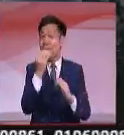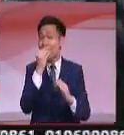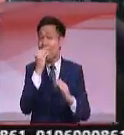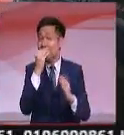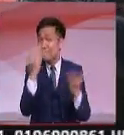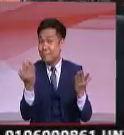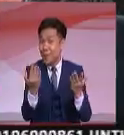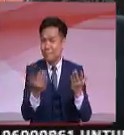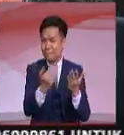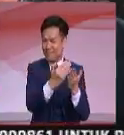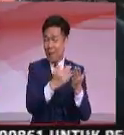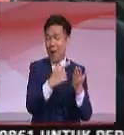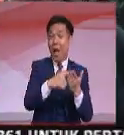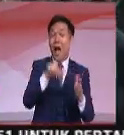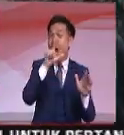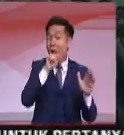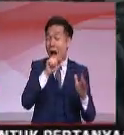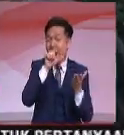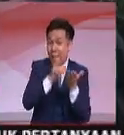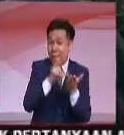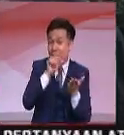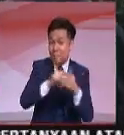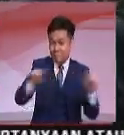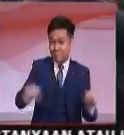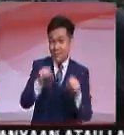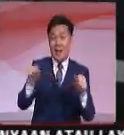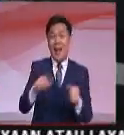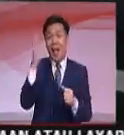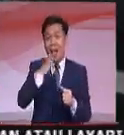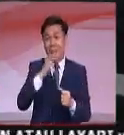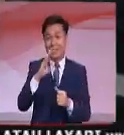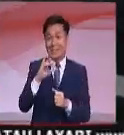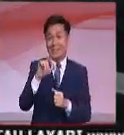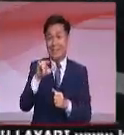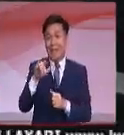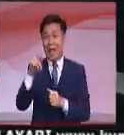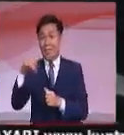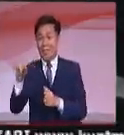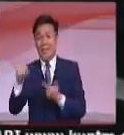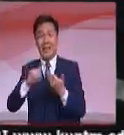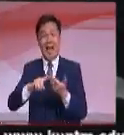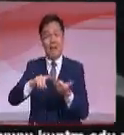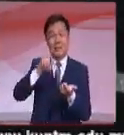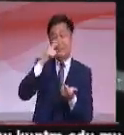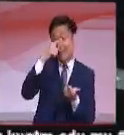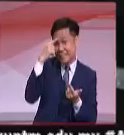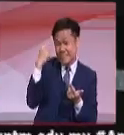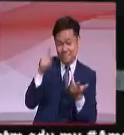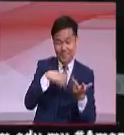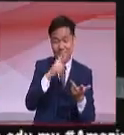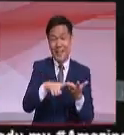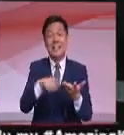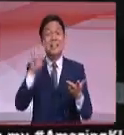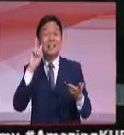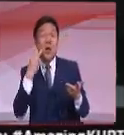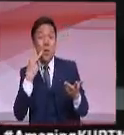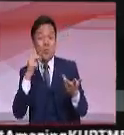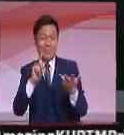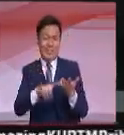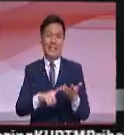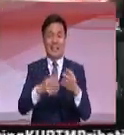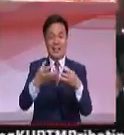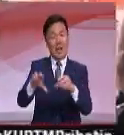disediakan masuklah ayam masak lemak cili api, ayam masak kicap, sayur masak lemak dan sambal